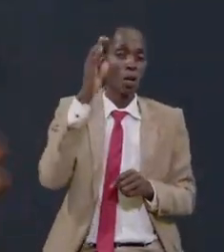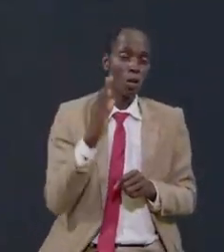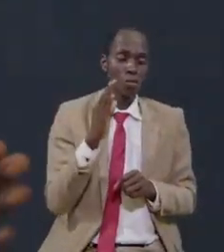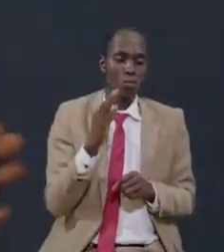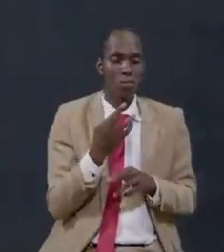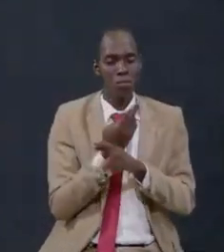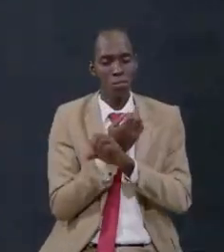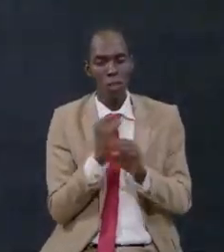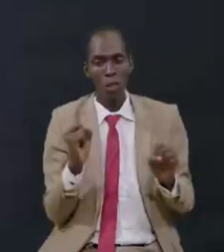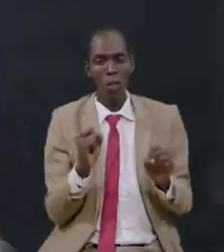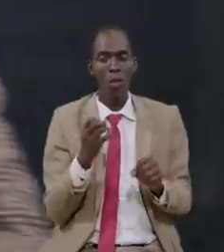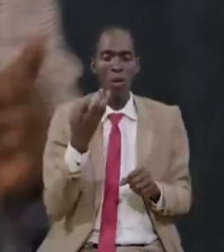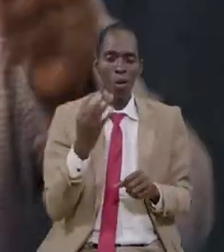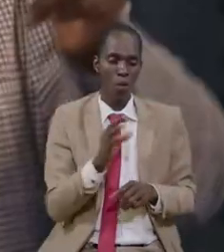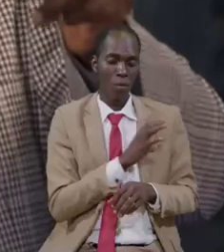de Christ,